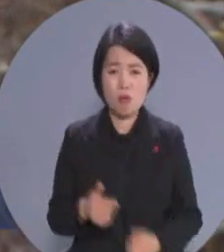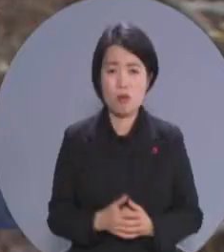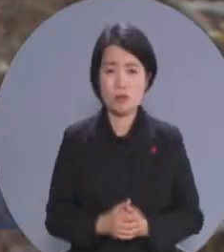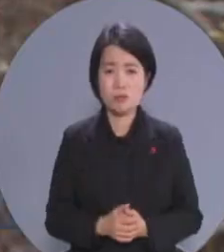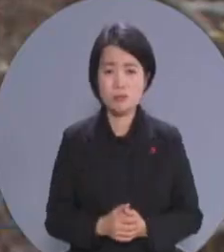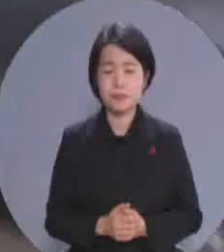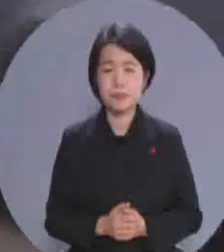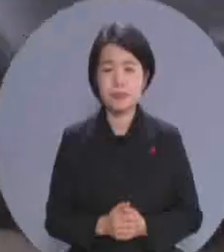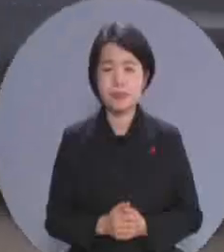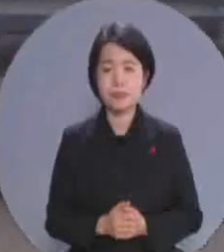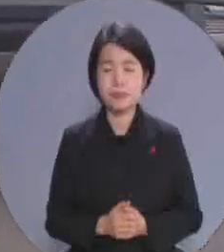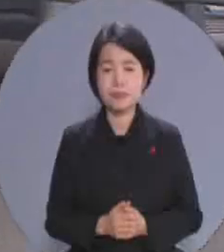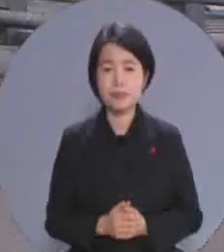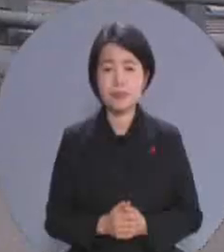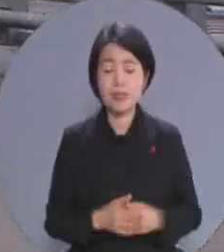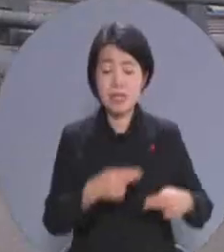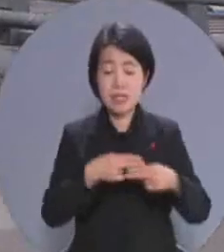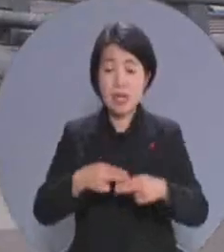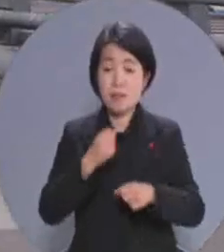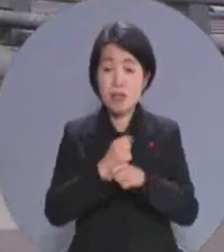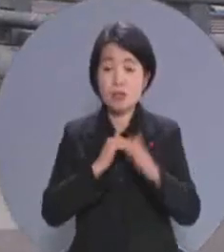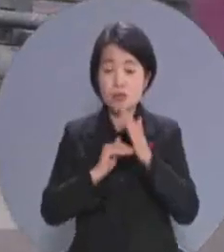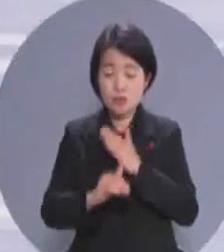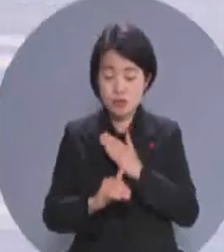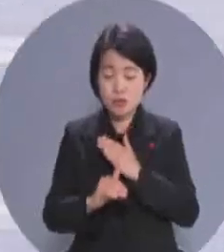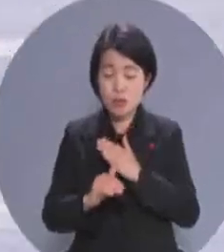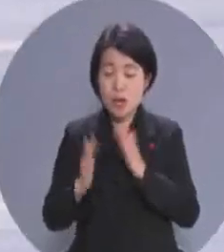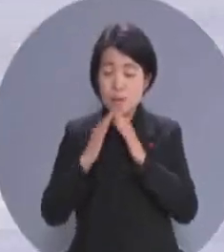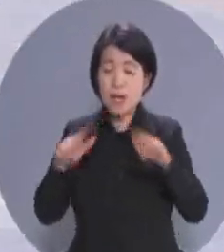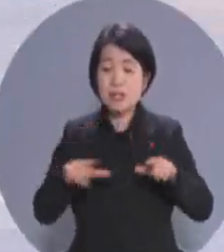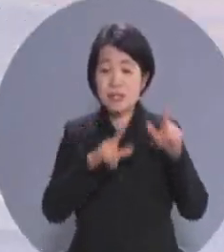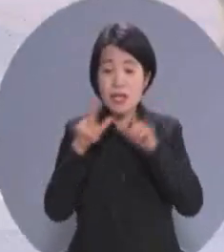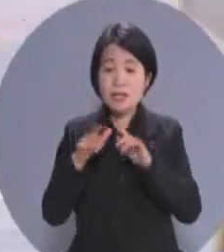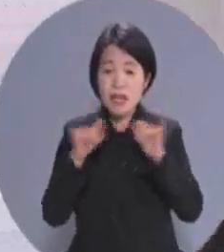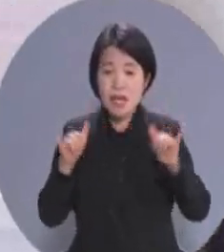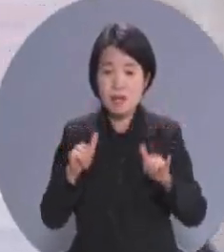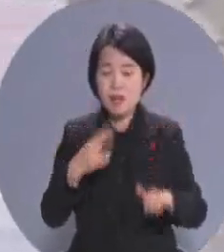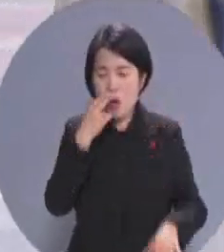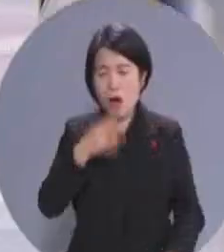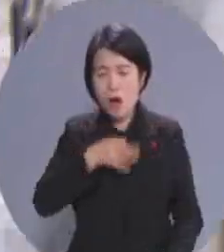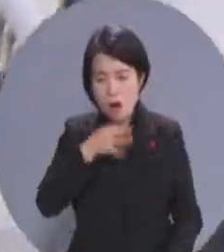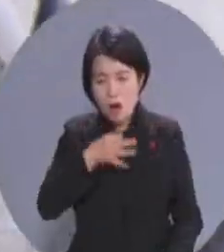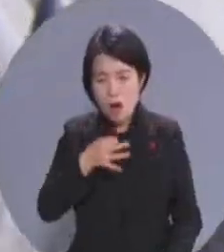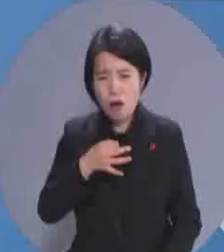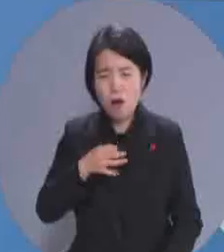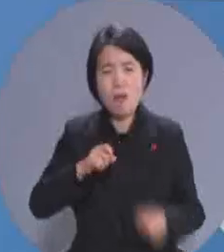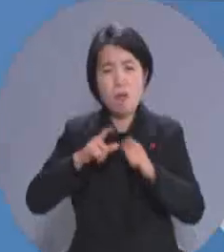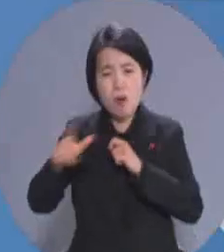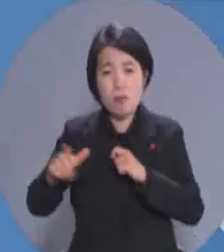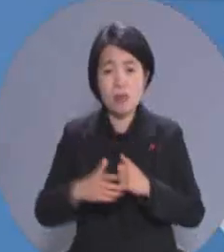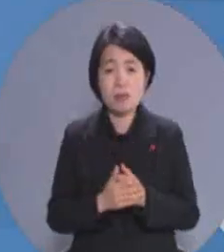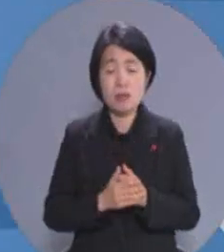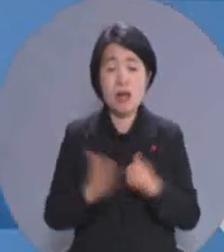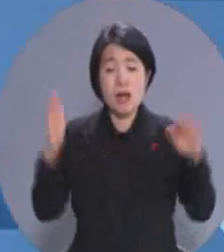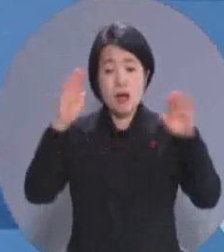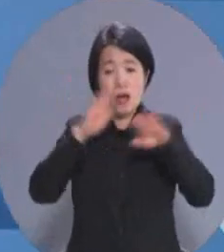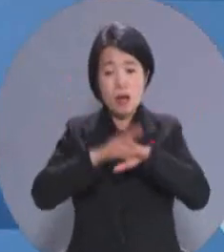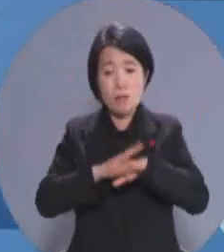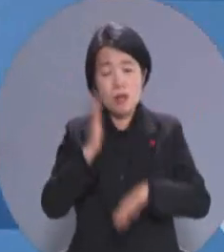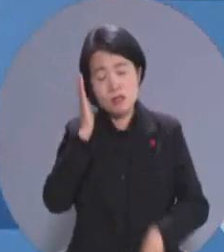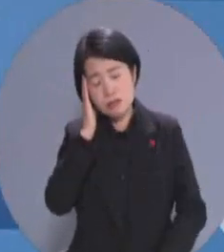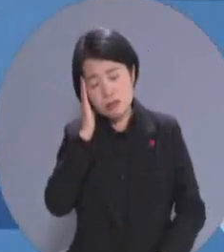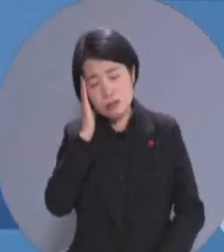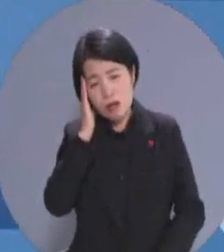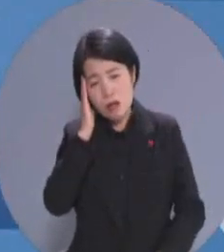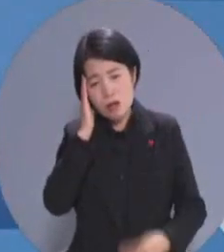큰 타격이겠어 댐 건설후 기침 등 호흡기 질환을 달고 산다는 주민도 다니다 밤에 주무실 때 숨 차다고